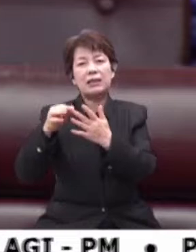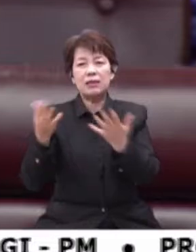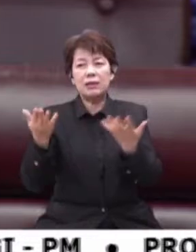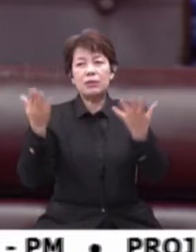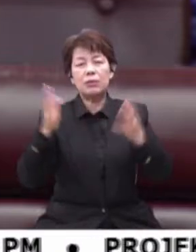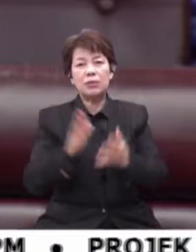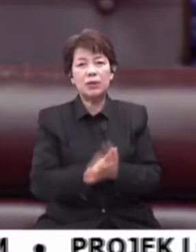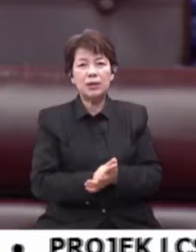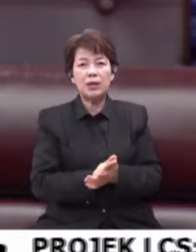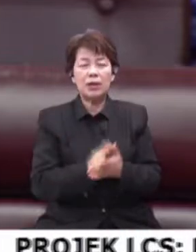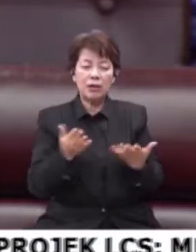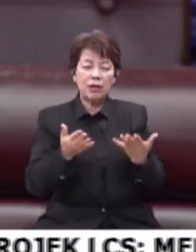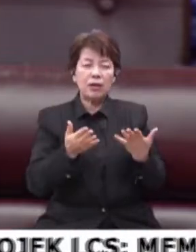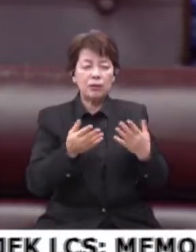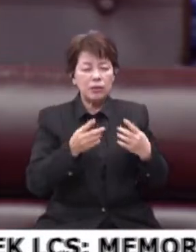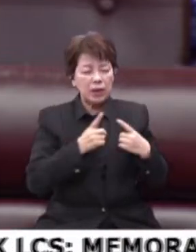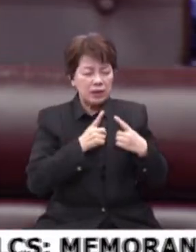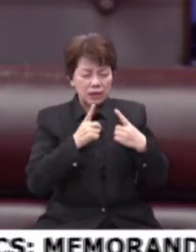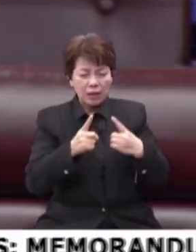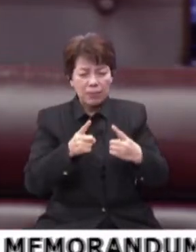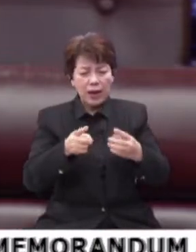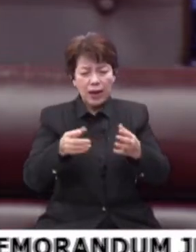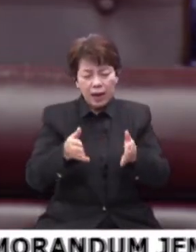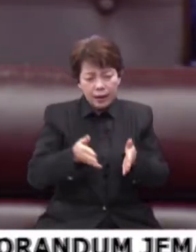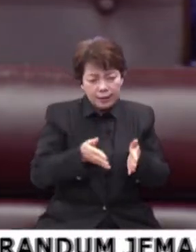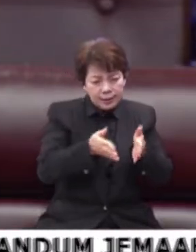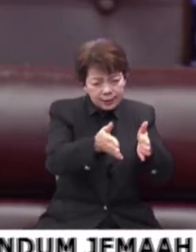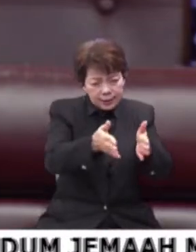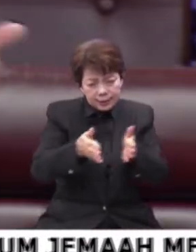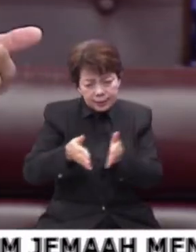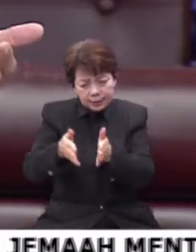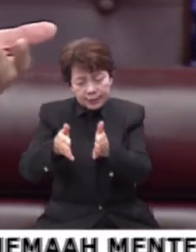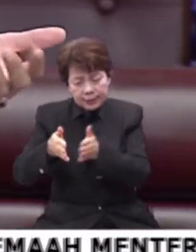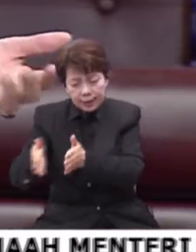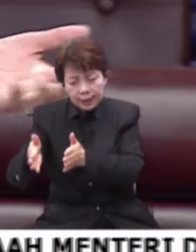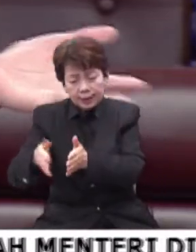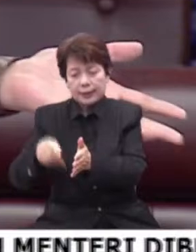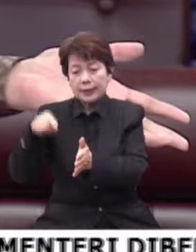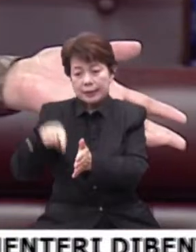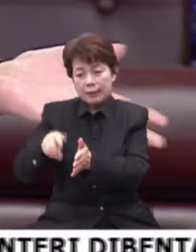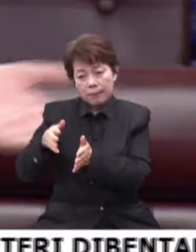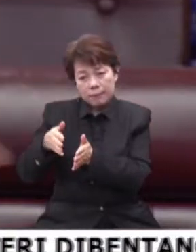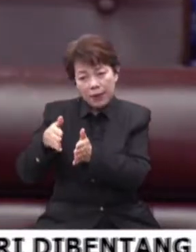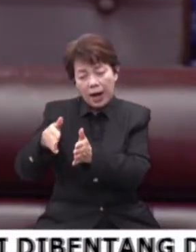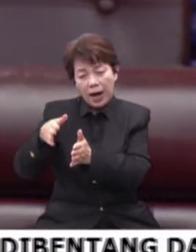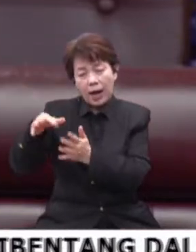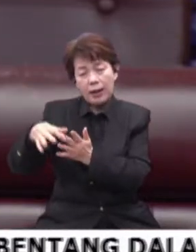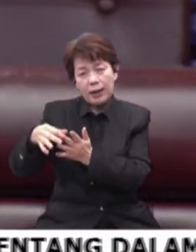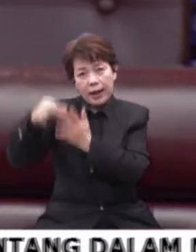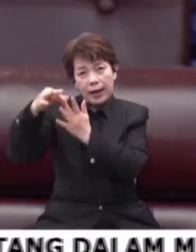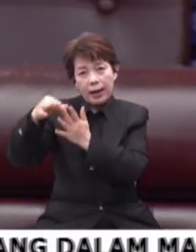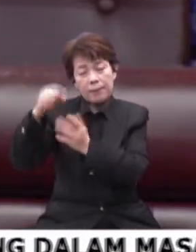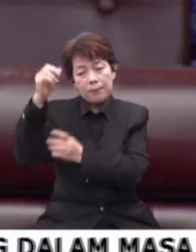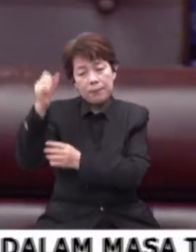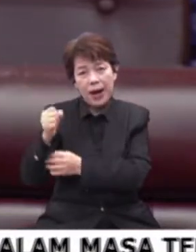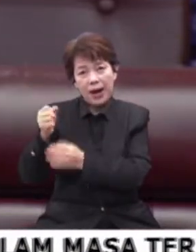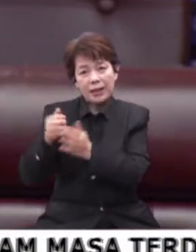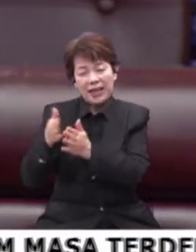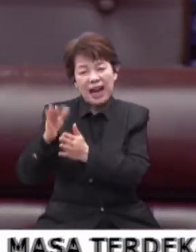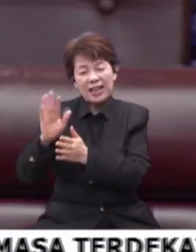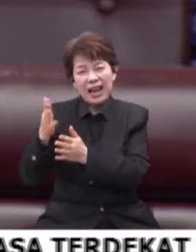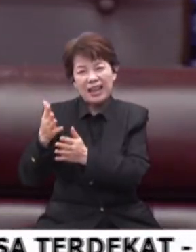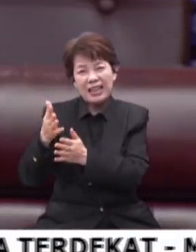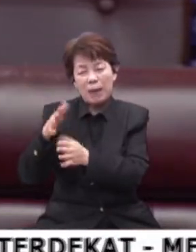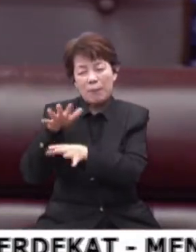daripada untuk memastikan pas kita tidak tersangkut dalam game dan sebagainya ini berlaku di mana-mana